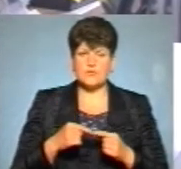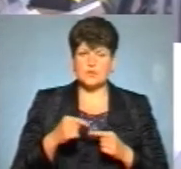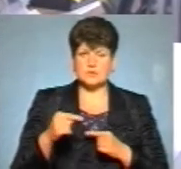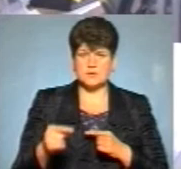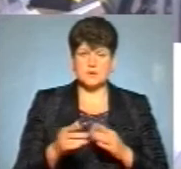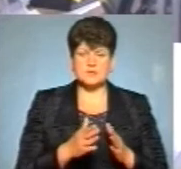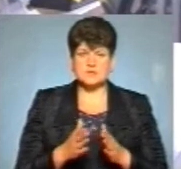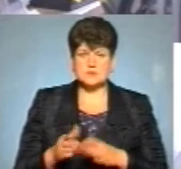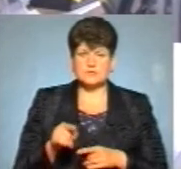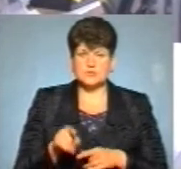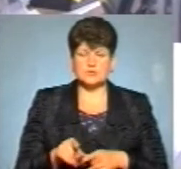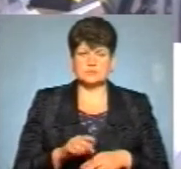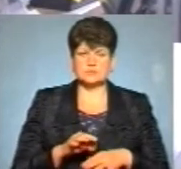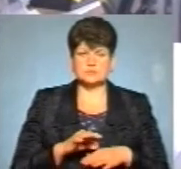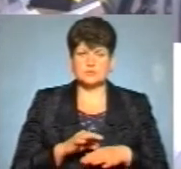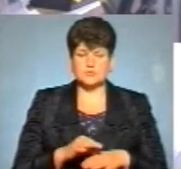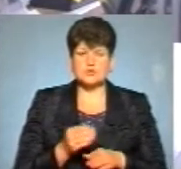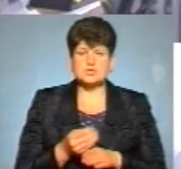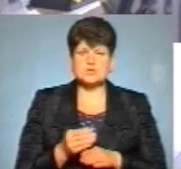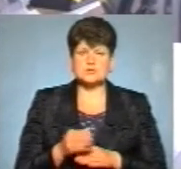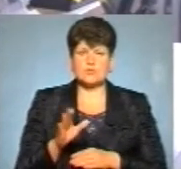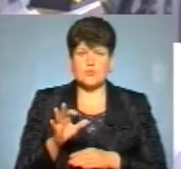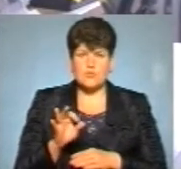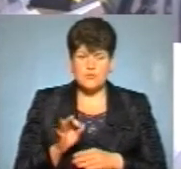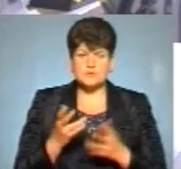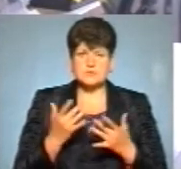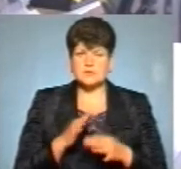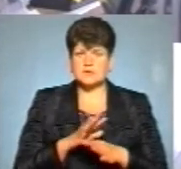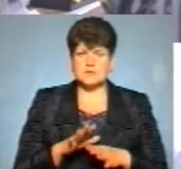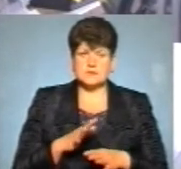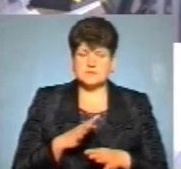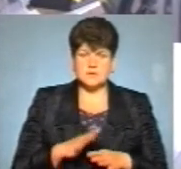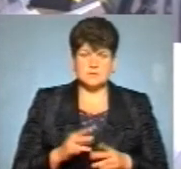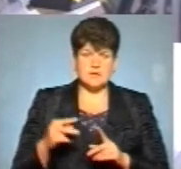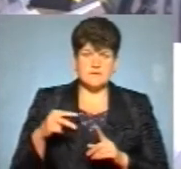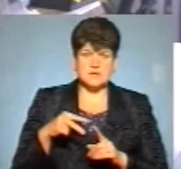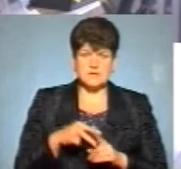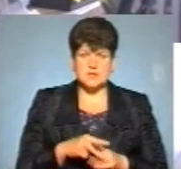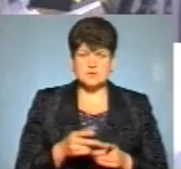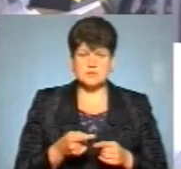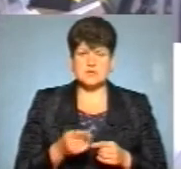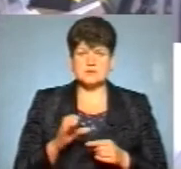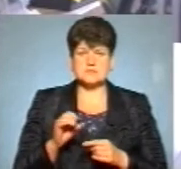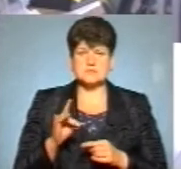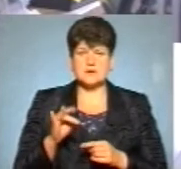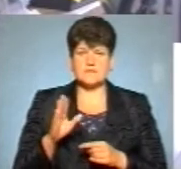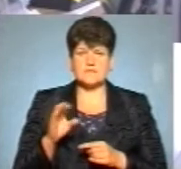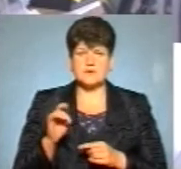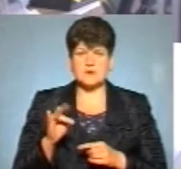онлайн-режимі воно пройшло, можливо, частково, оскільки не витримує навантаження ці сервери,